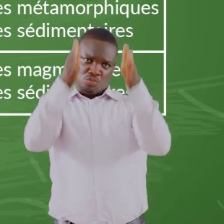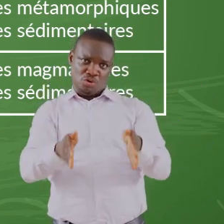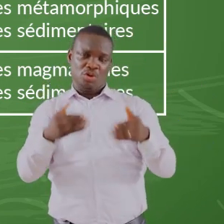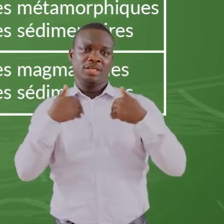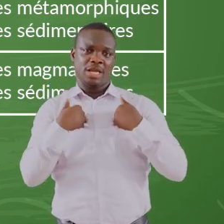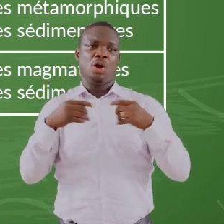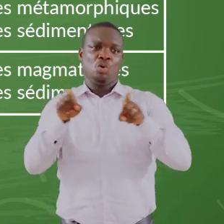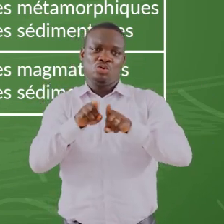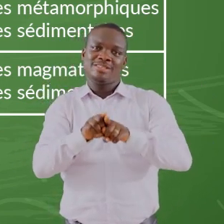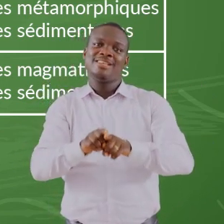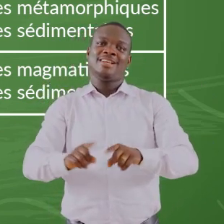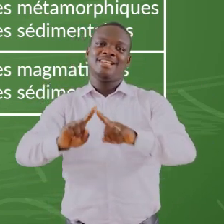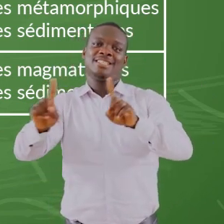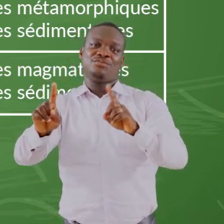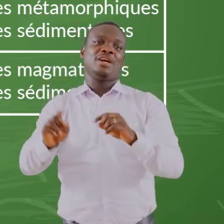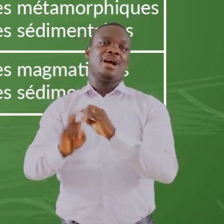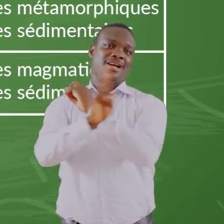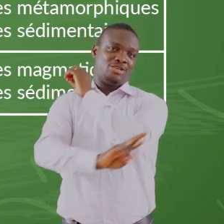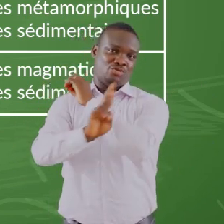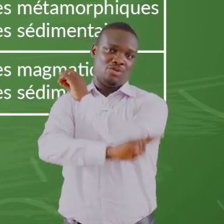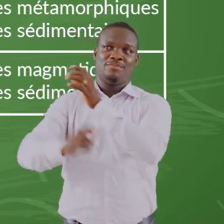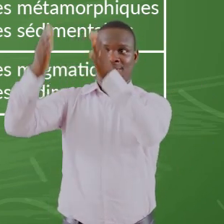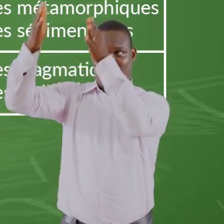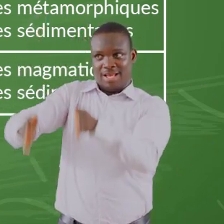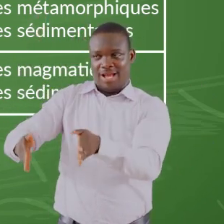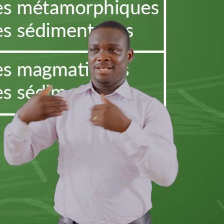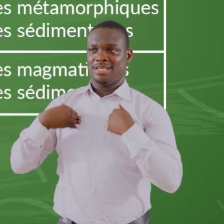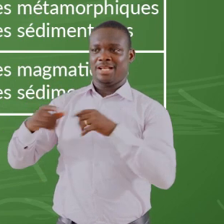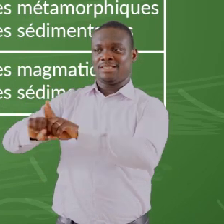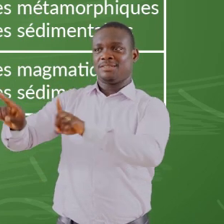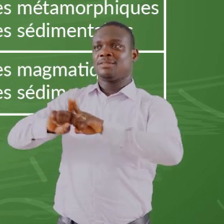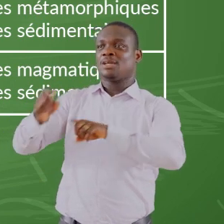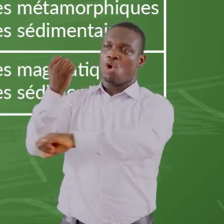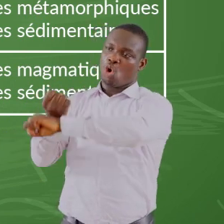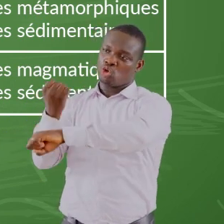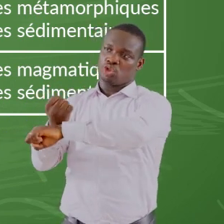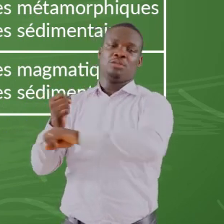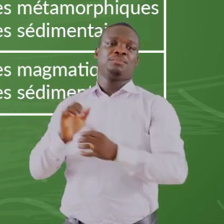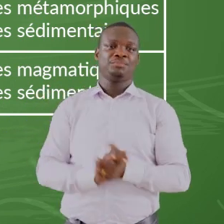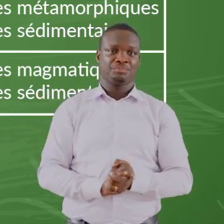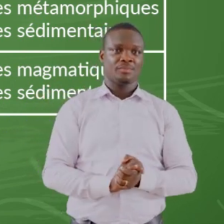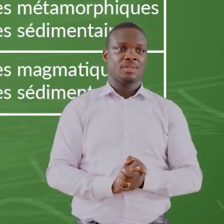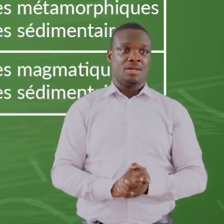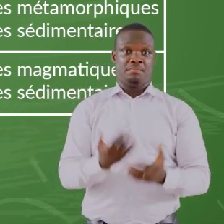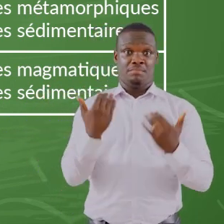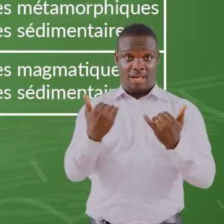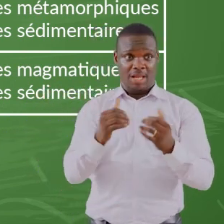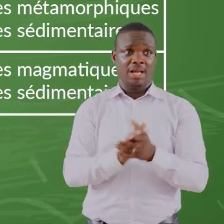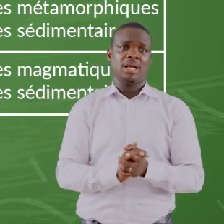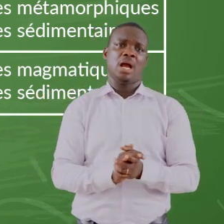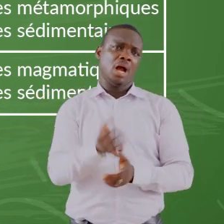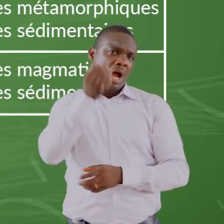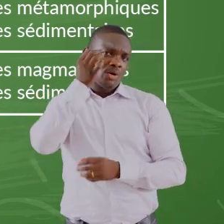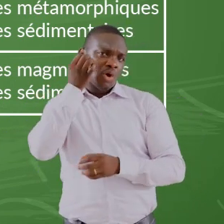les différents types de roches dans lesquelles on les rencontre. Parmi ces ressources minières, nous